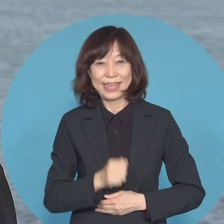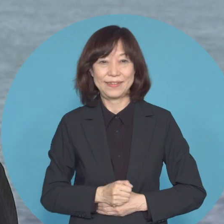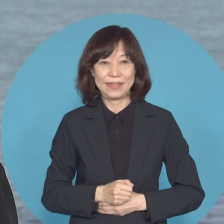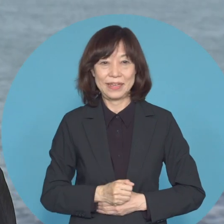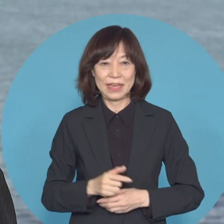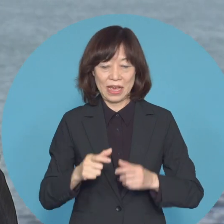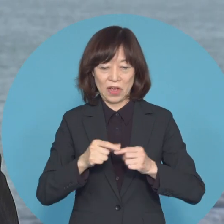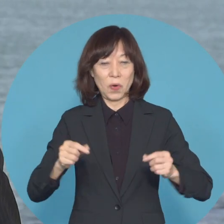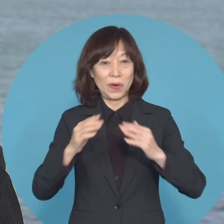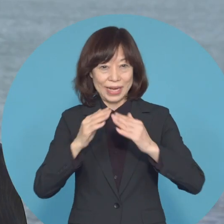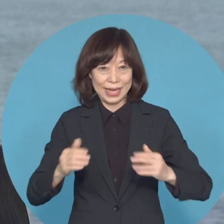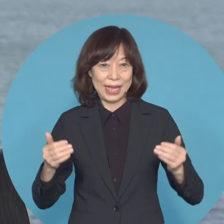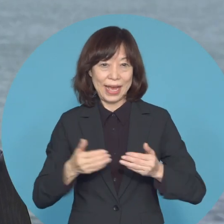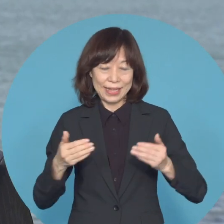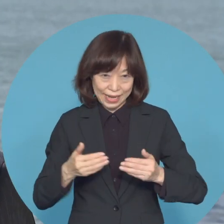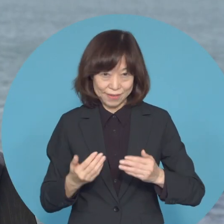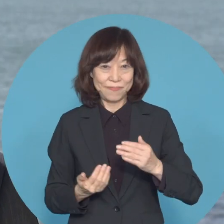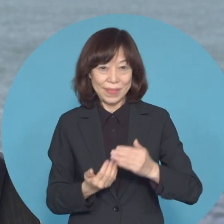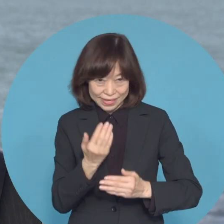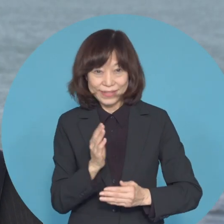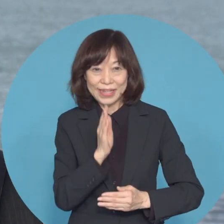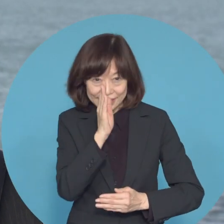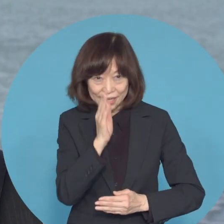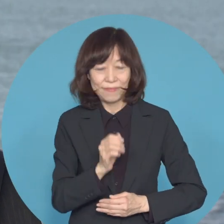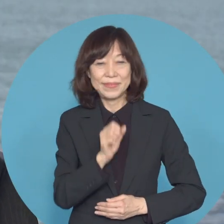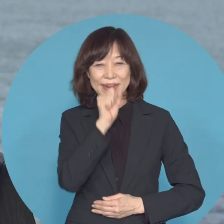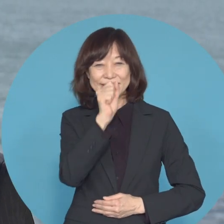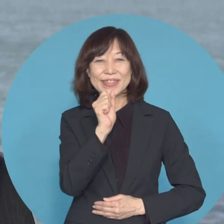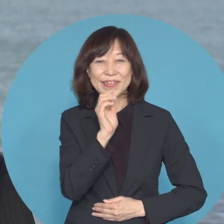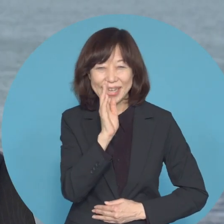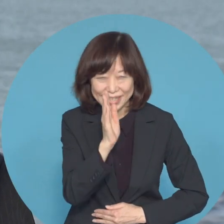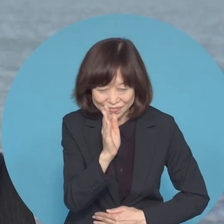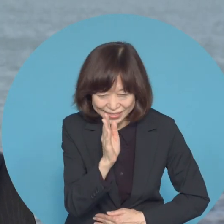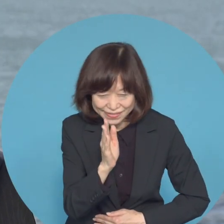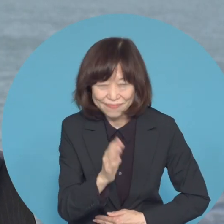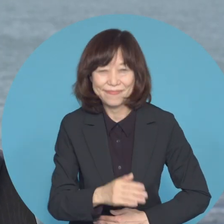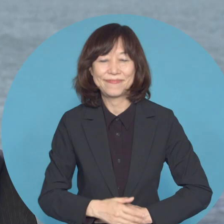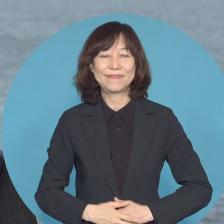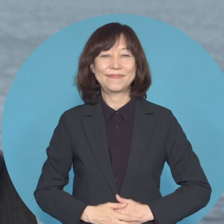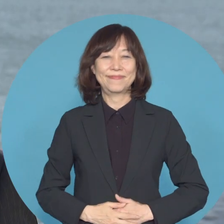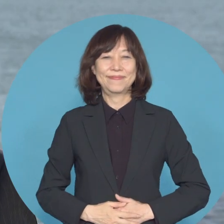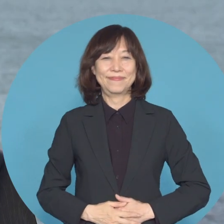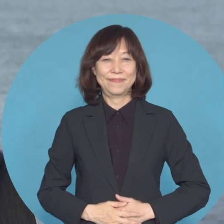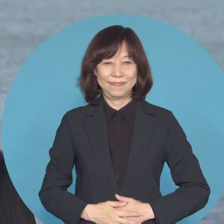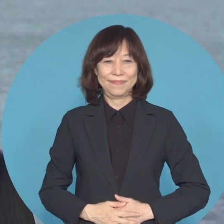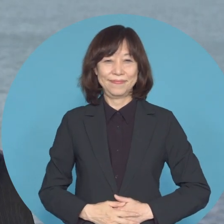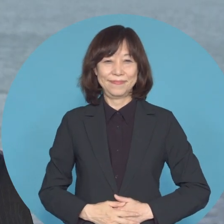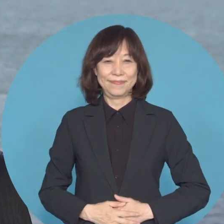国会で働かせてください。よろしくお願いいたします。